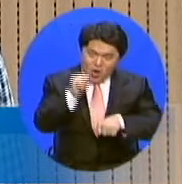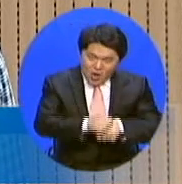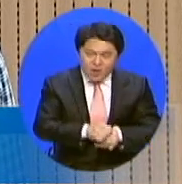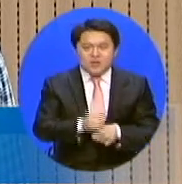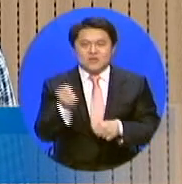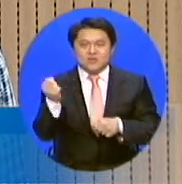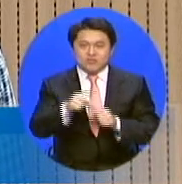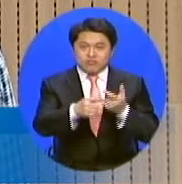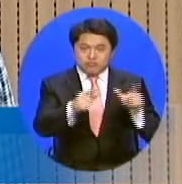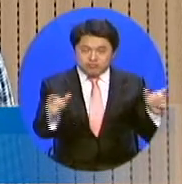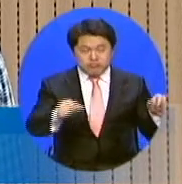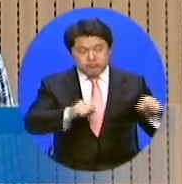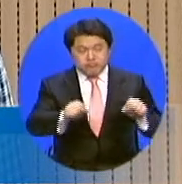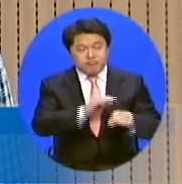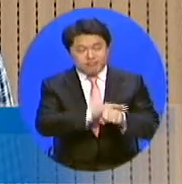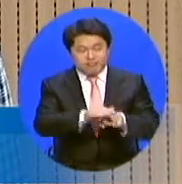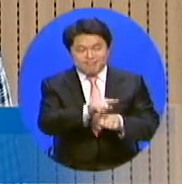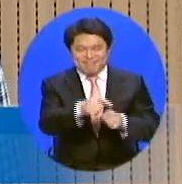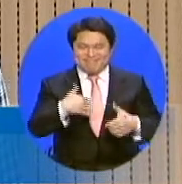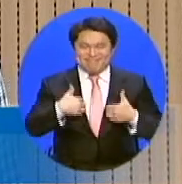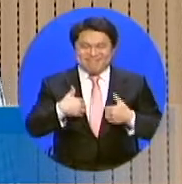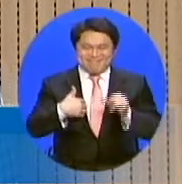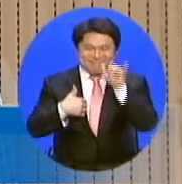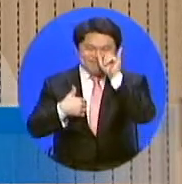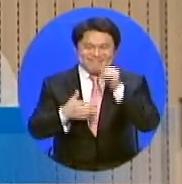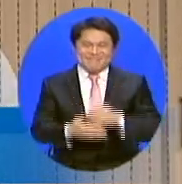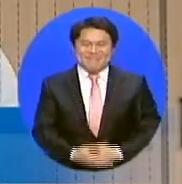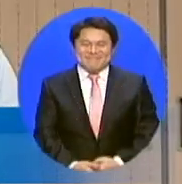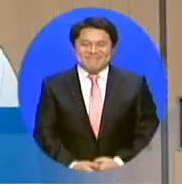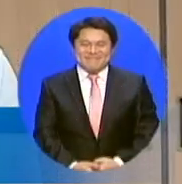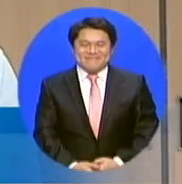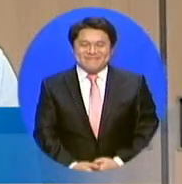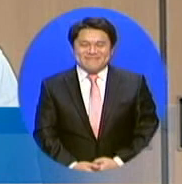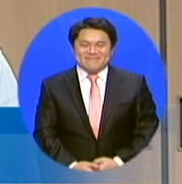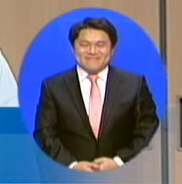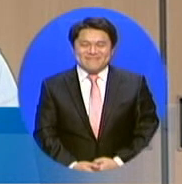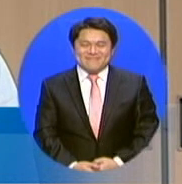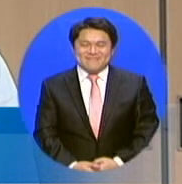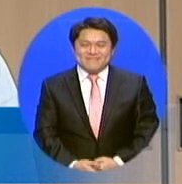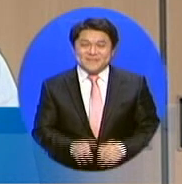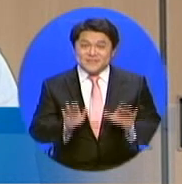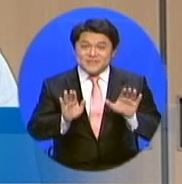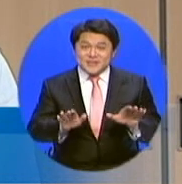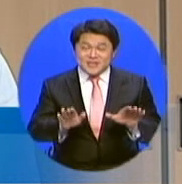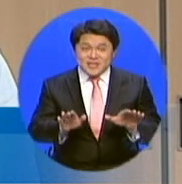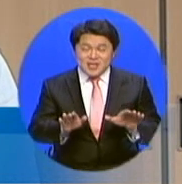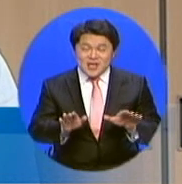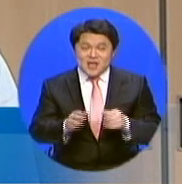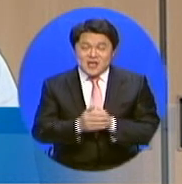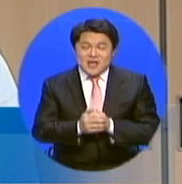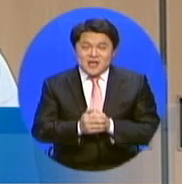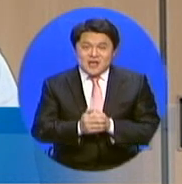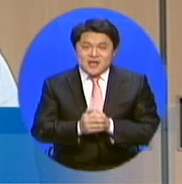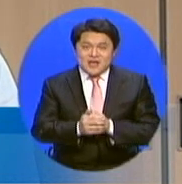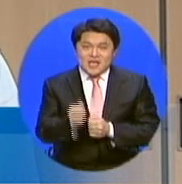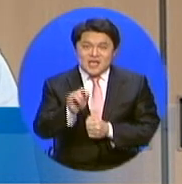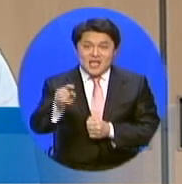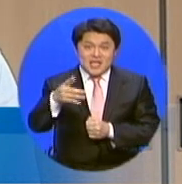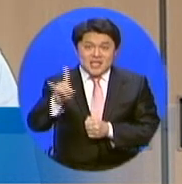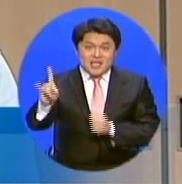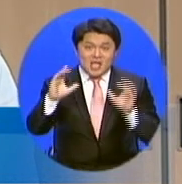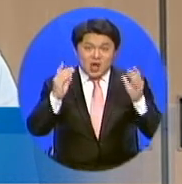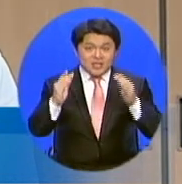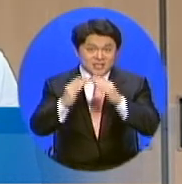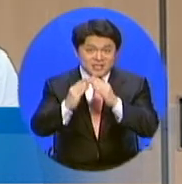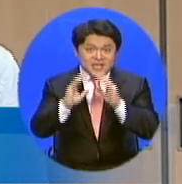이것저것 하니까 좀 재밌더라고요. 예. 이렇게 이제 혜태